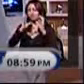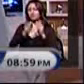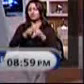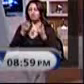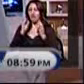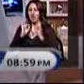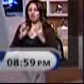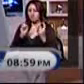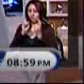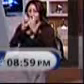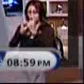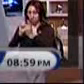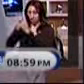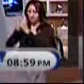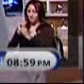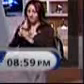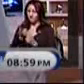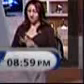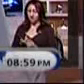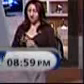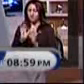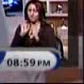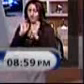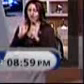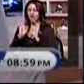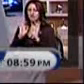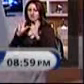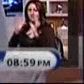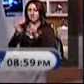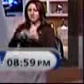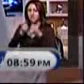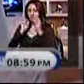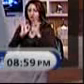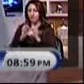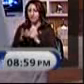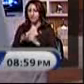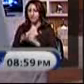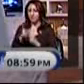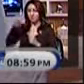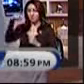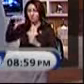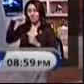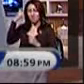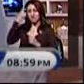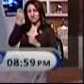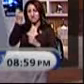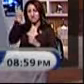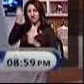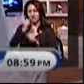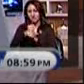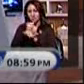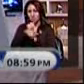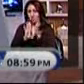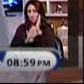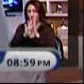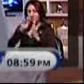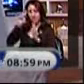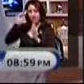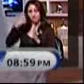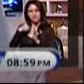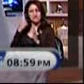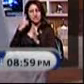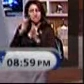وزير ثقافة، صحيح ان هو يعني راجل ما نعرفلوش اي انجاز، انما ماشي الناس كانت ممكن انها تقول له والله يقول كلاو لان